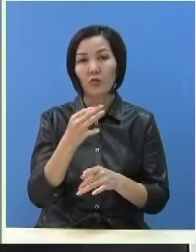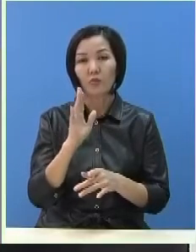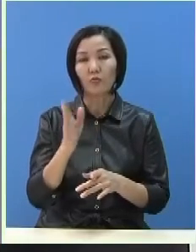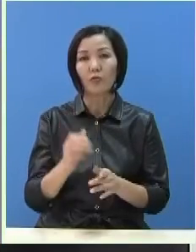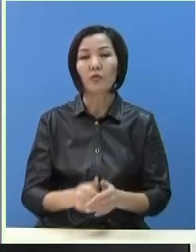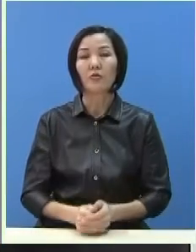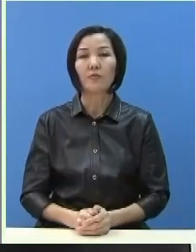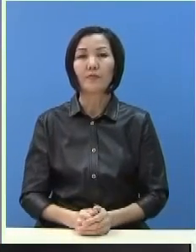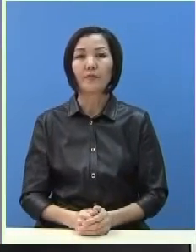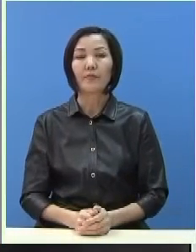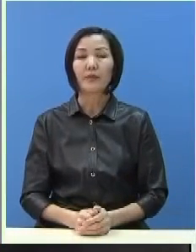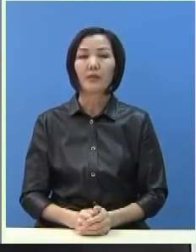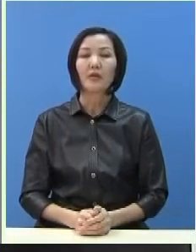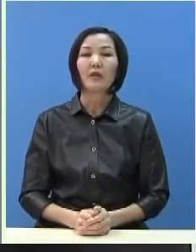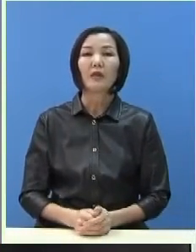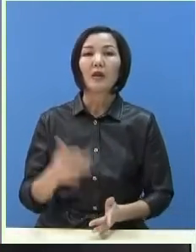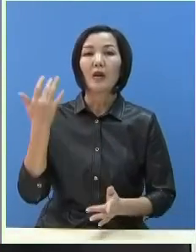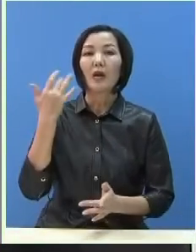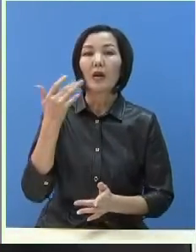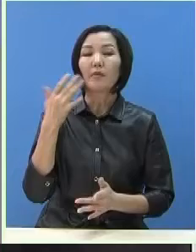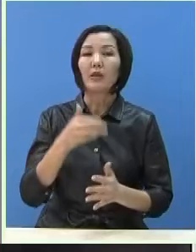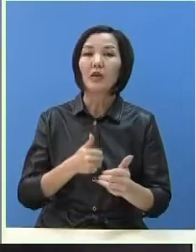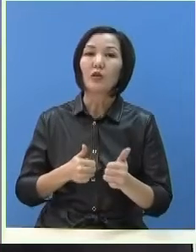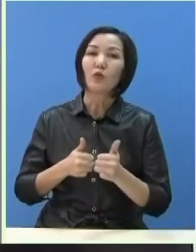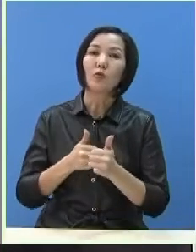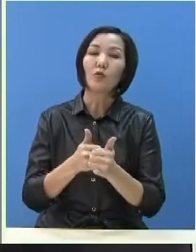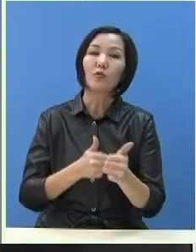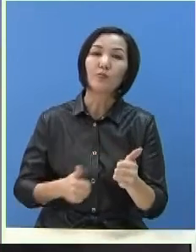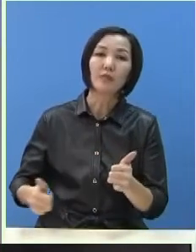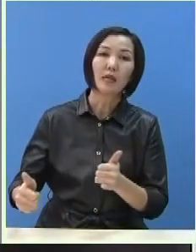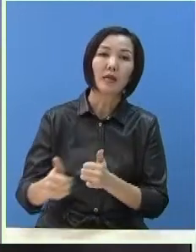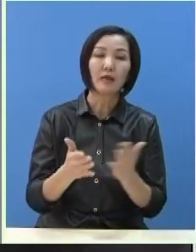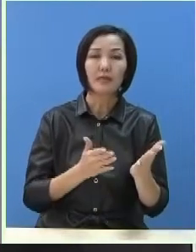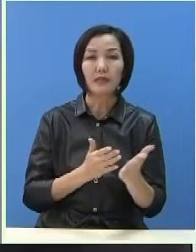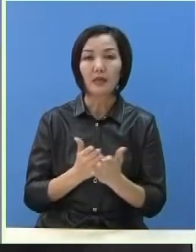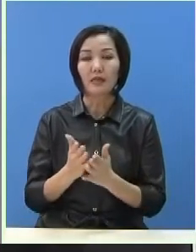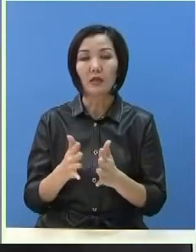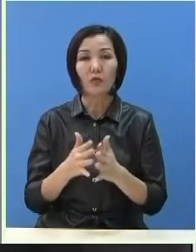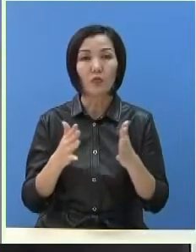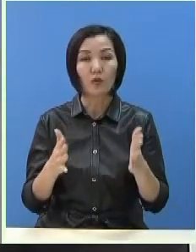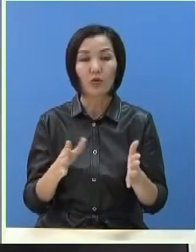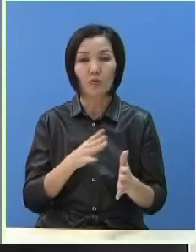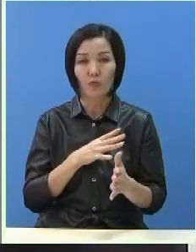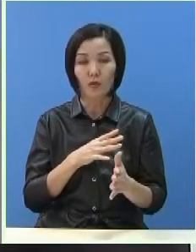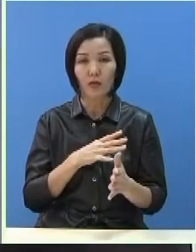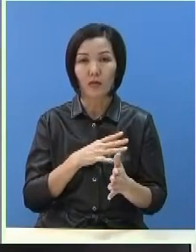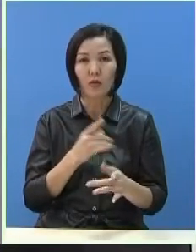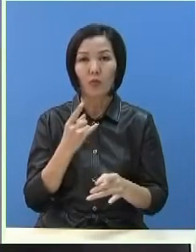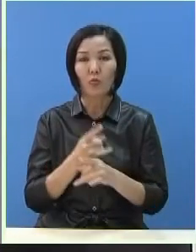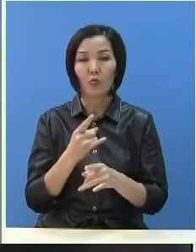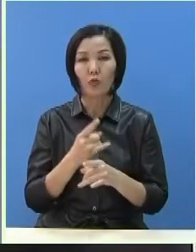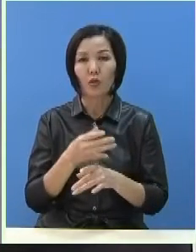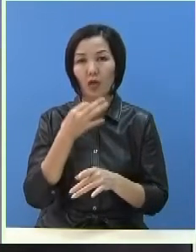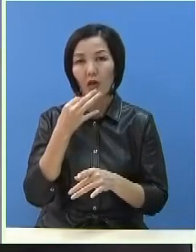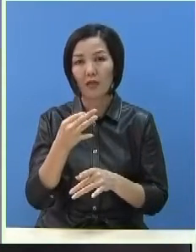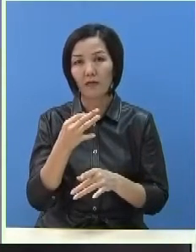тұрғанмен оның құлауына үлкен, әзірге мына Американың қуып жету, басып озу саясаты деген оларда сондай үлкен саясат болған. Сол кезде өтірік ақпарат, жалған